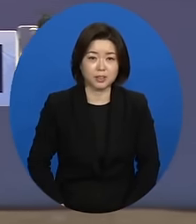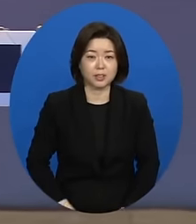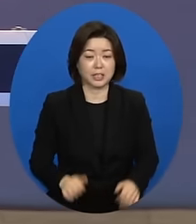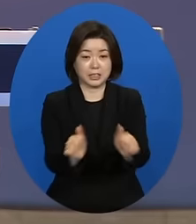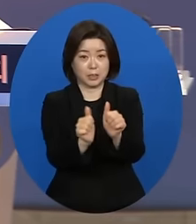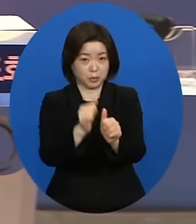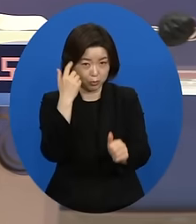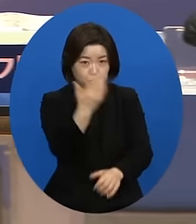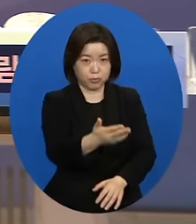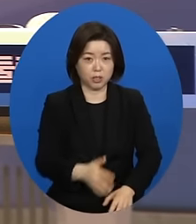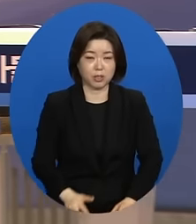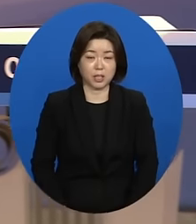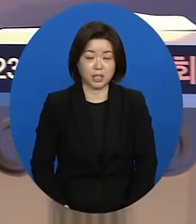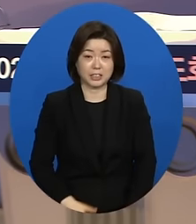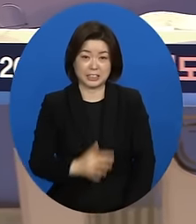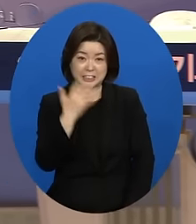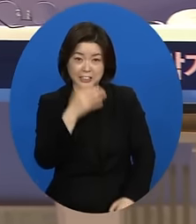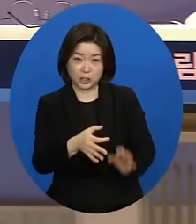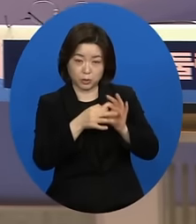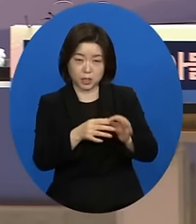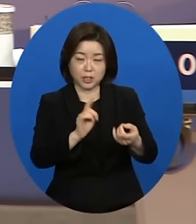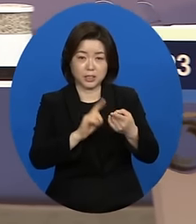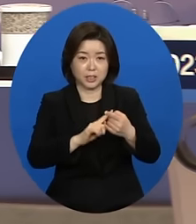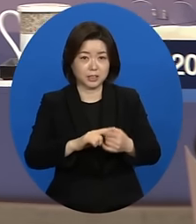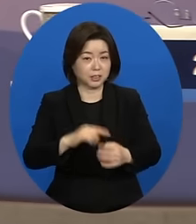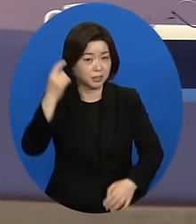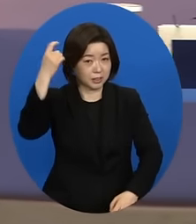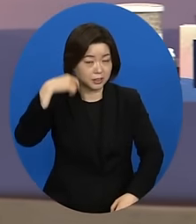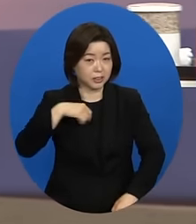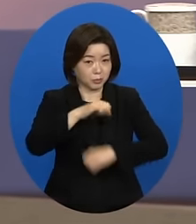남자들에게 물어봅시다. 섹스에 대해서 자유하세요?